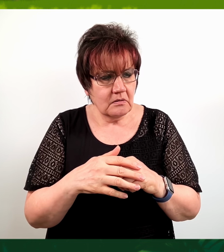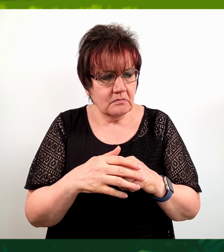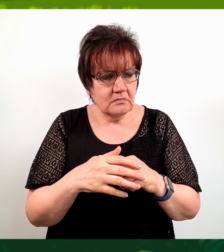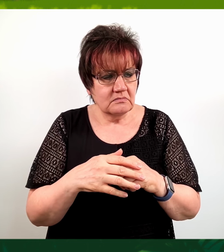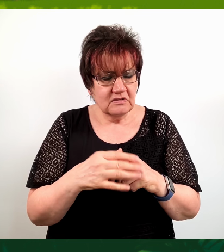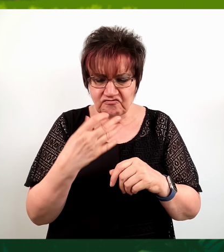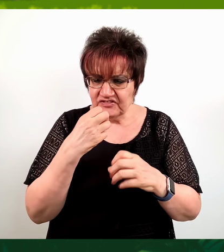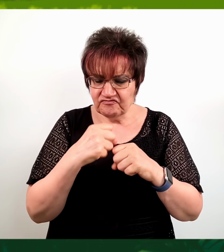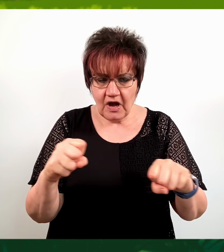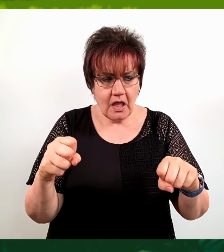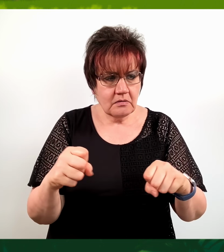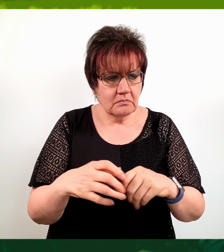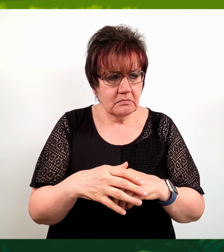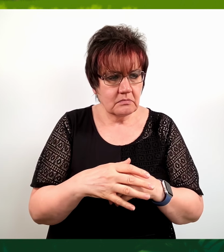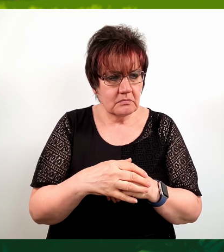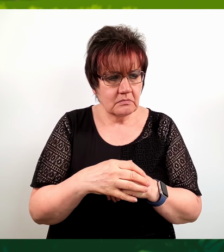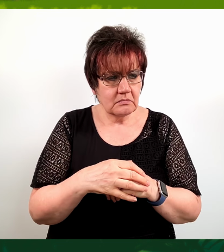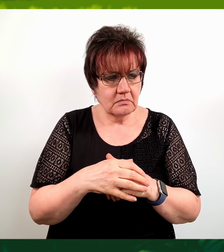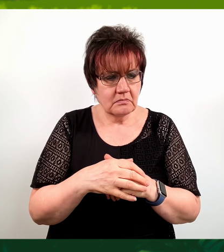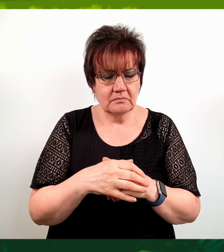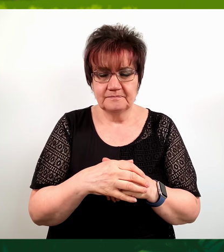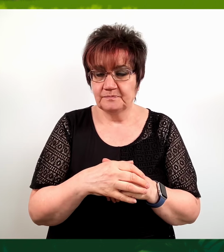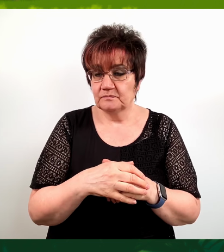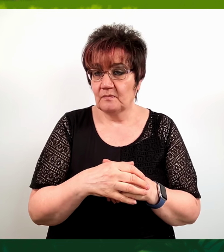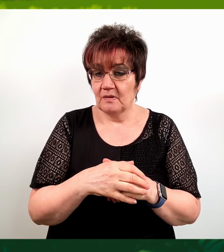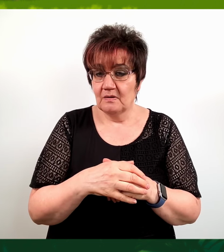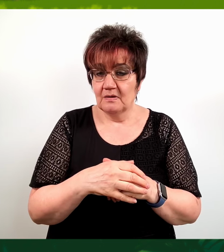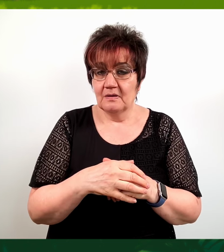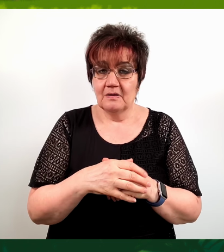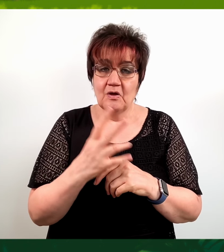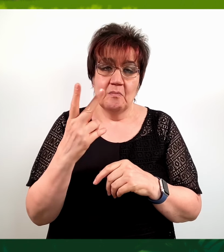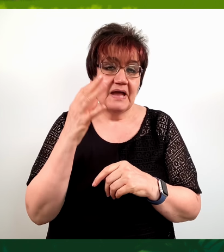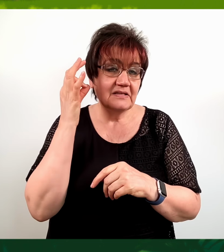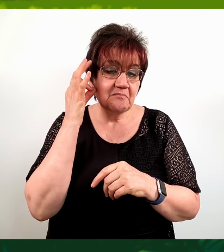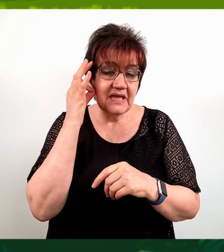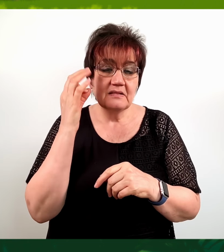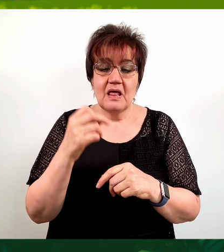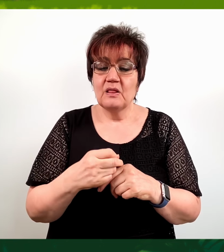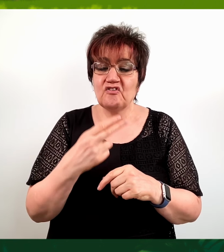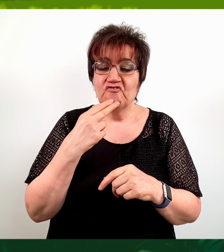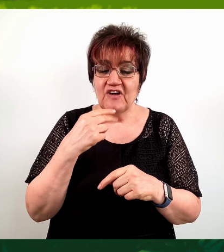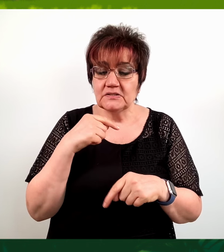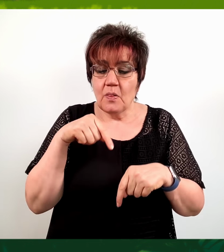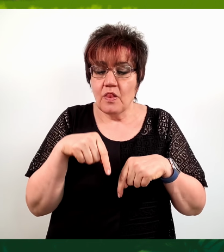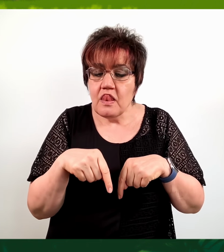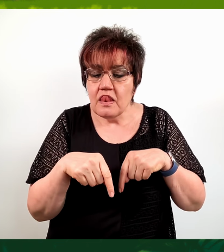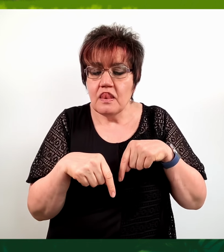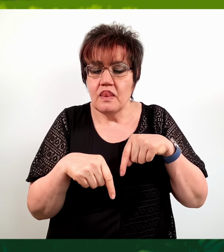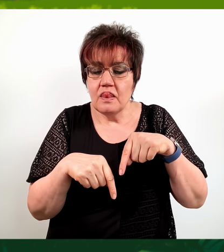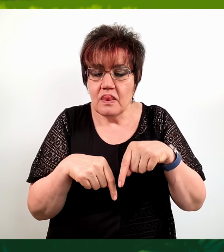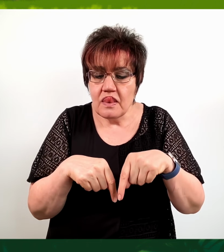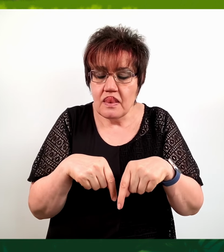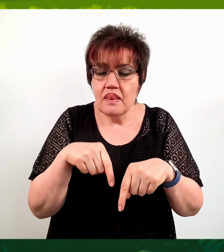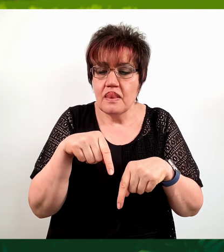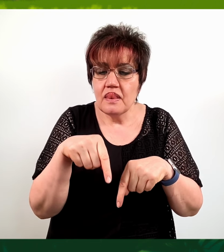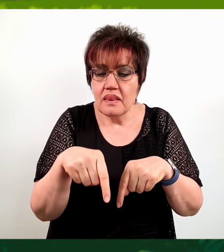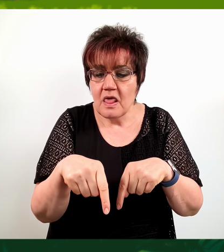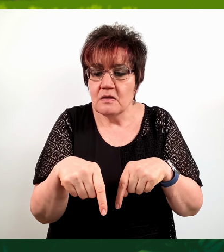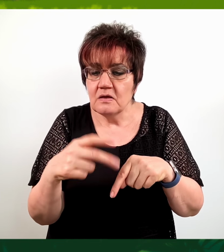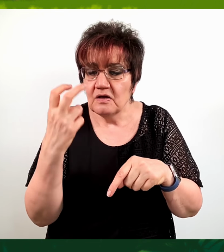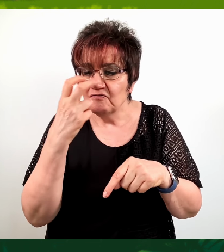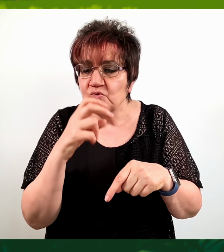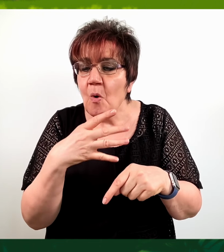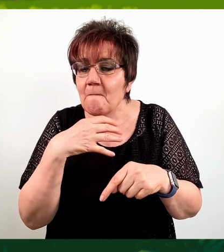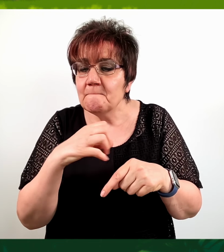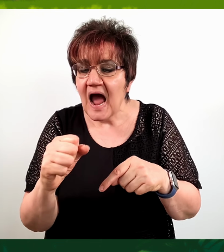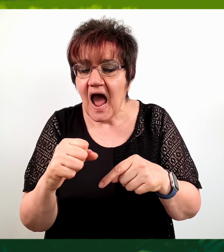dass ihr mich befreien könnt. So stiegen die Mädchen ins Wasser und versuchten, den Bart von der Angel zu